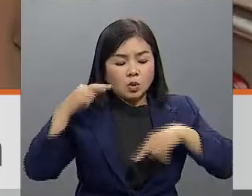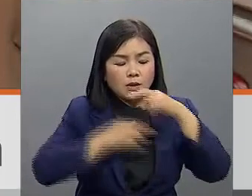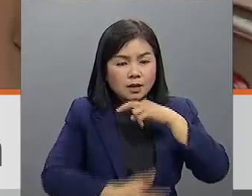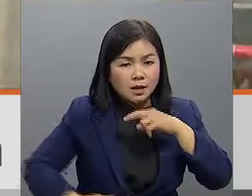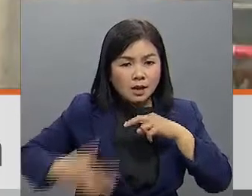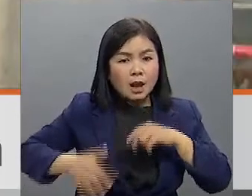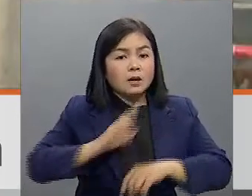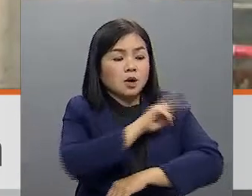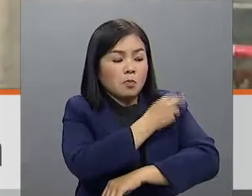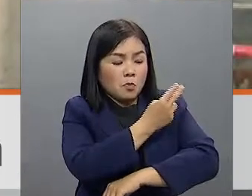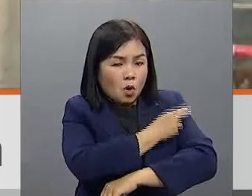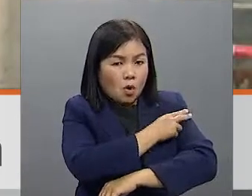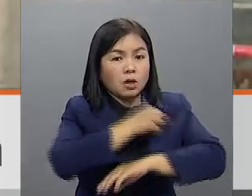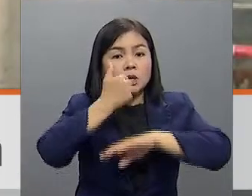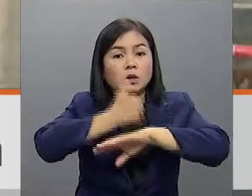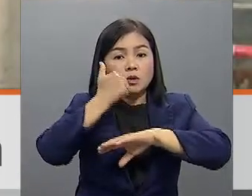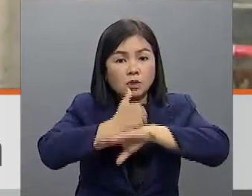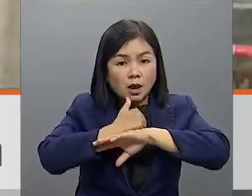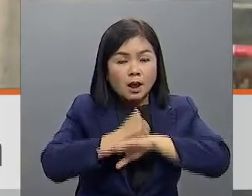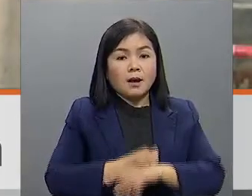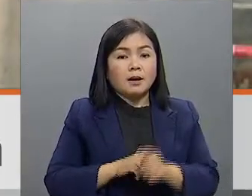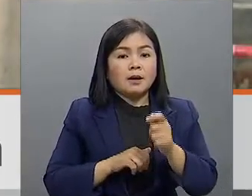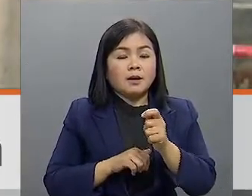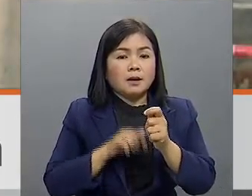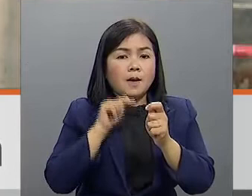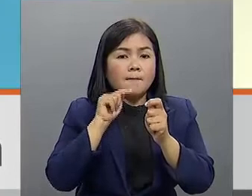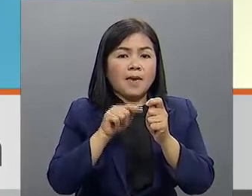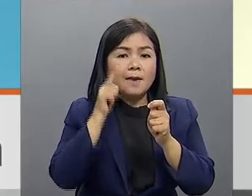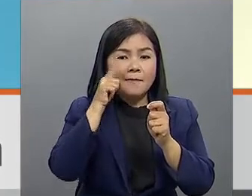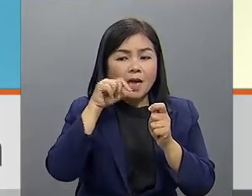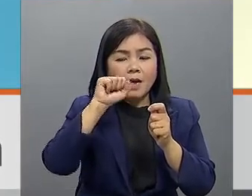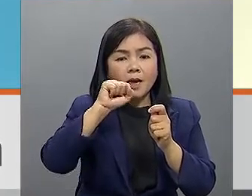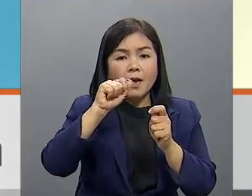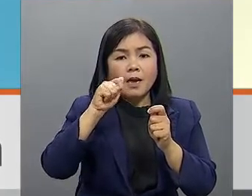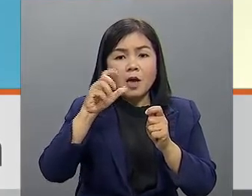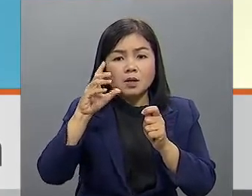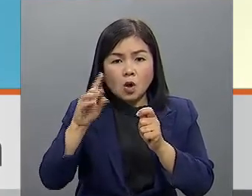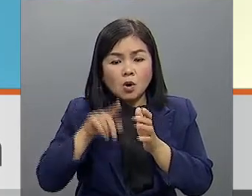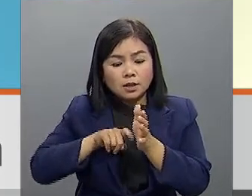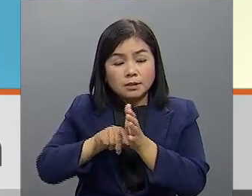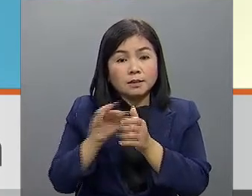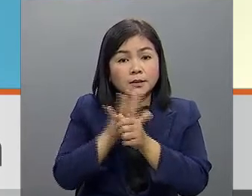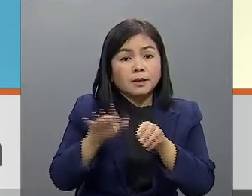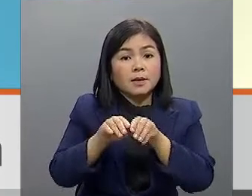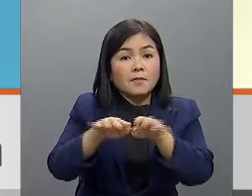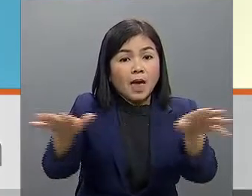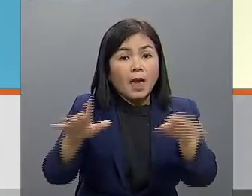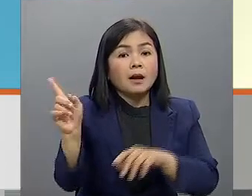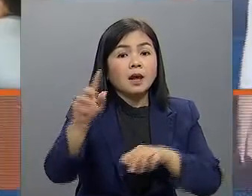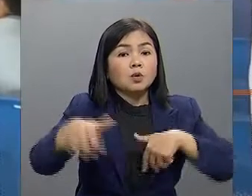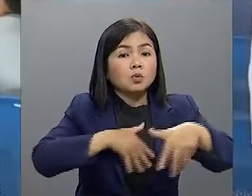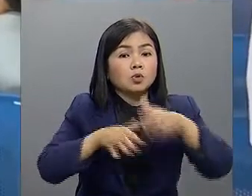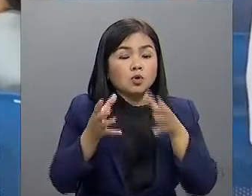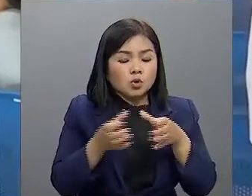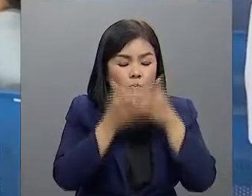ผู้อำนวยการโรงพยาบาลแม่สอดระบุนะครับว่าแนวโน้มสถานการณ์การแพร่ระบาดในพื้นที่ชุมชนอิสลามบางส่วนน่าจะดีขึ้น